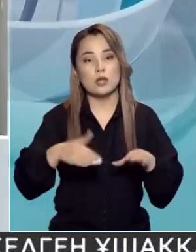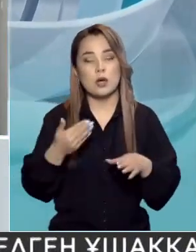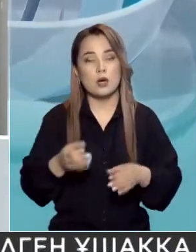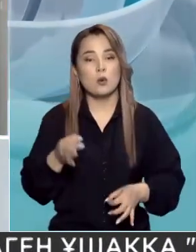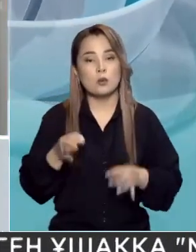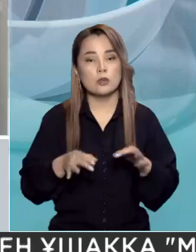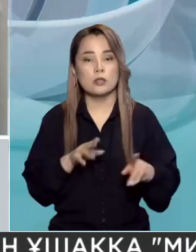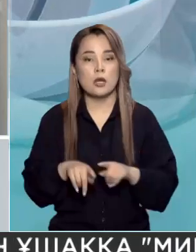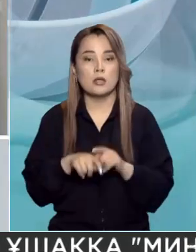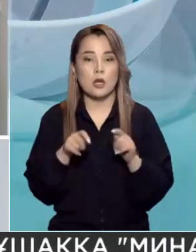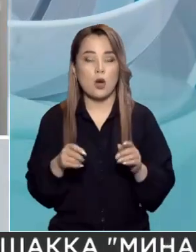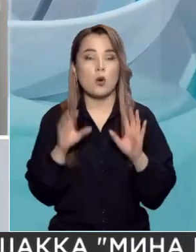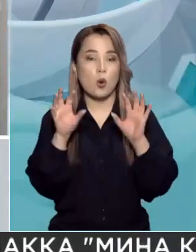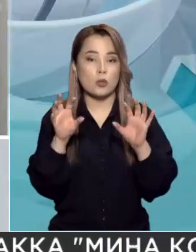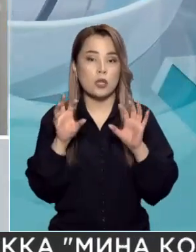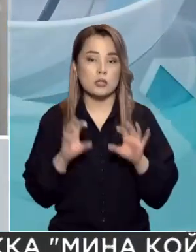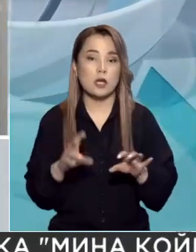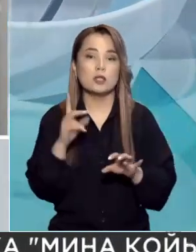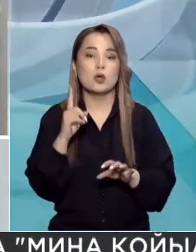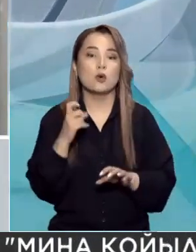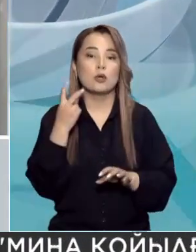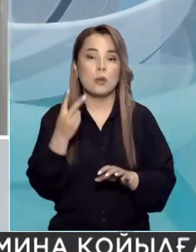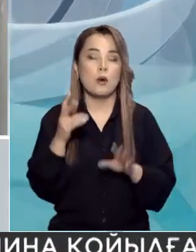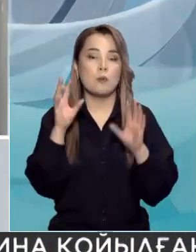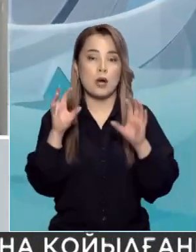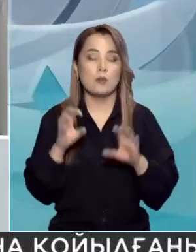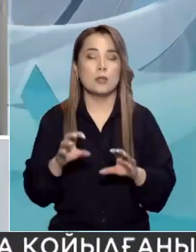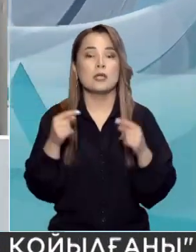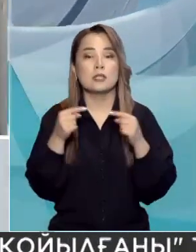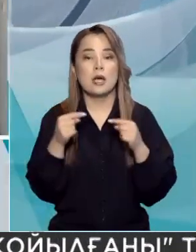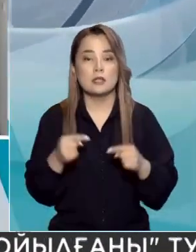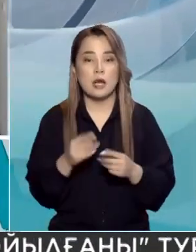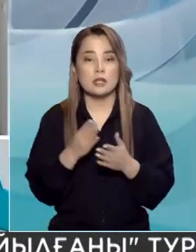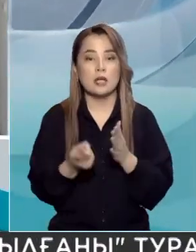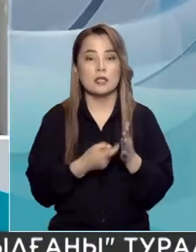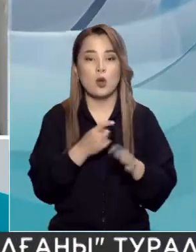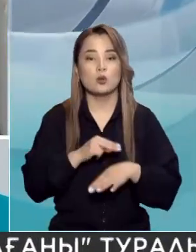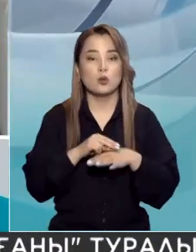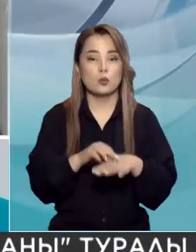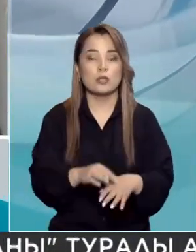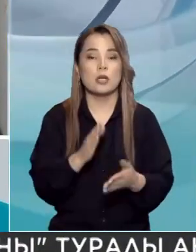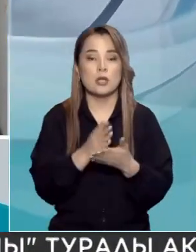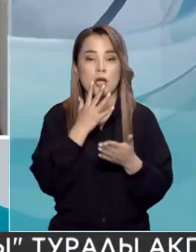қылмыстық процессуалдық кодексінің 201-ші бабына сәйкес тергеу мүддесіне орай жария етілмейді.